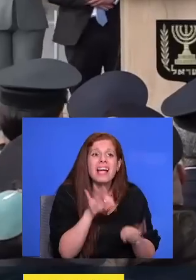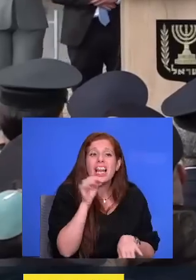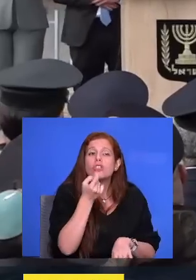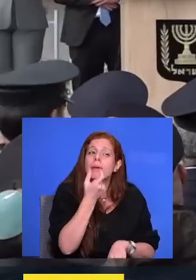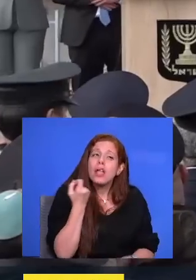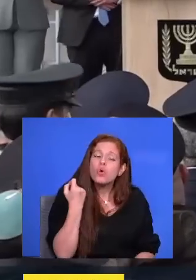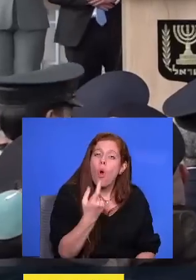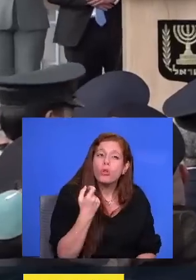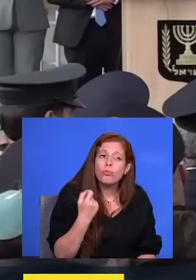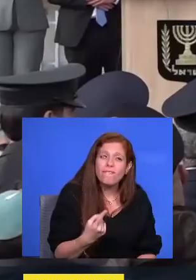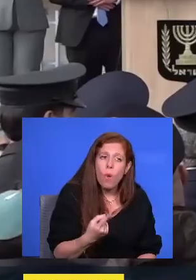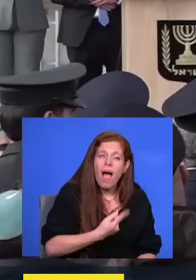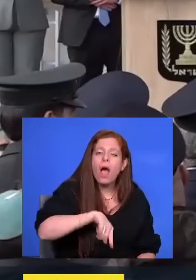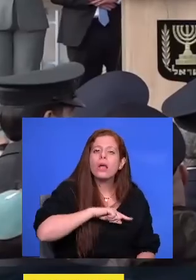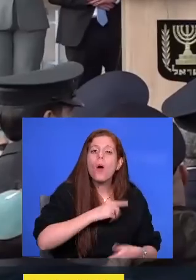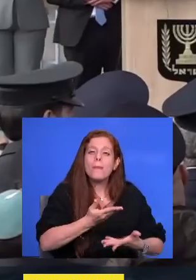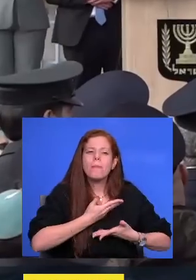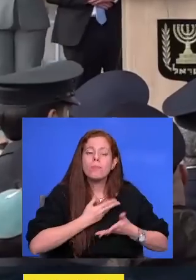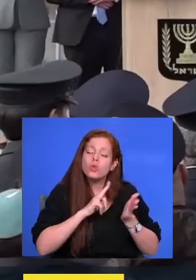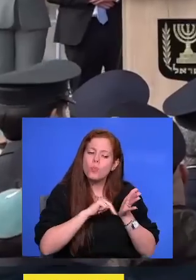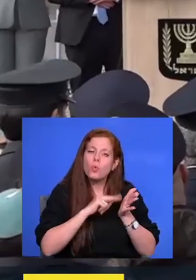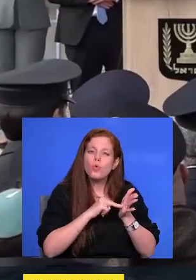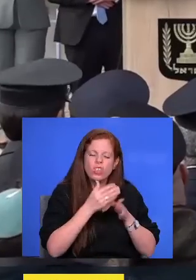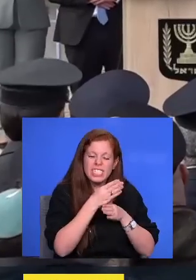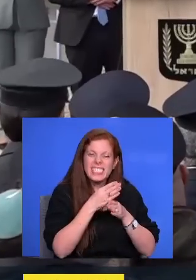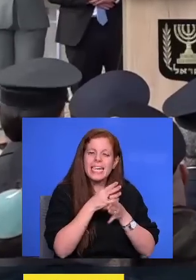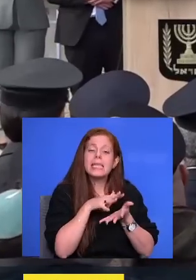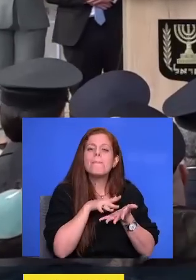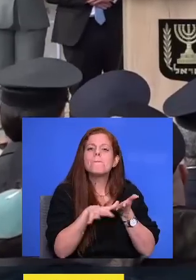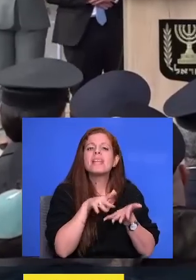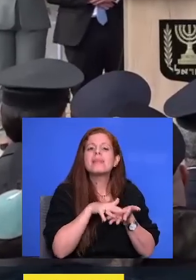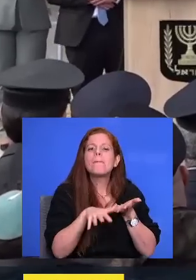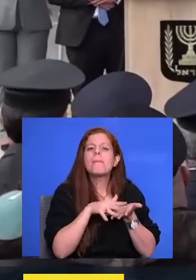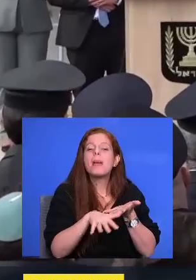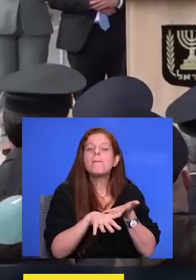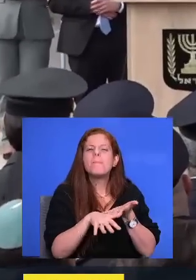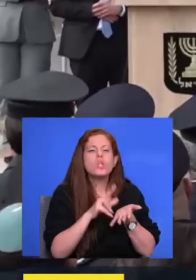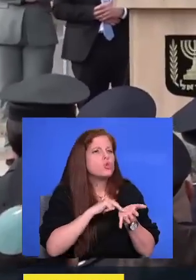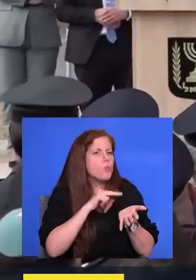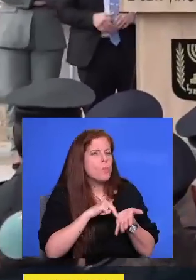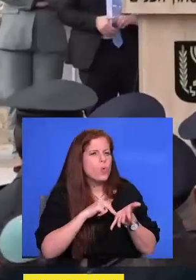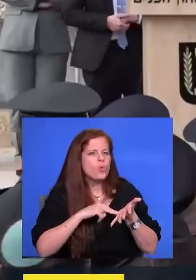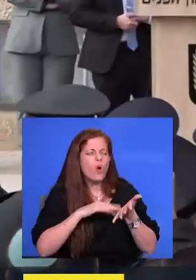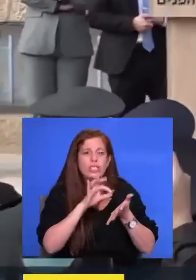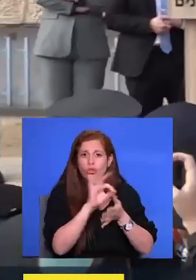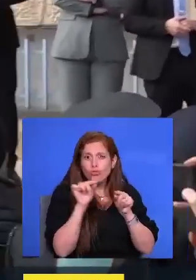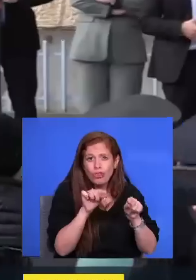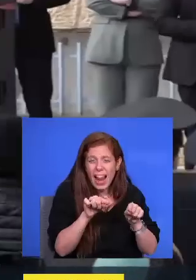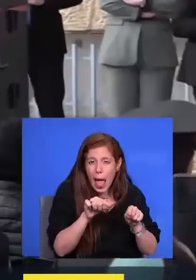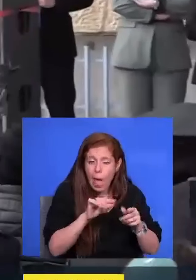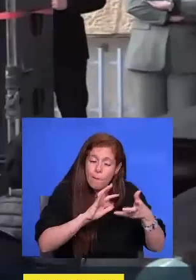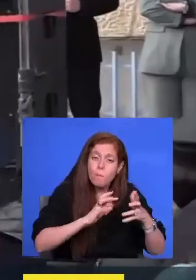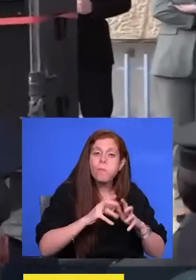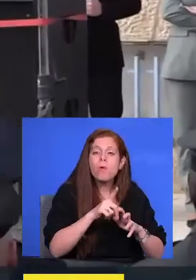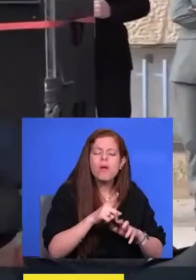שבוע אנחנו מקבלים תמונות של סכינים מדממים, תמונות פוטומונטאז'ים שלהם,